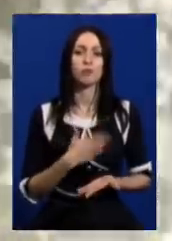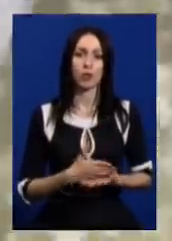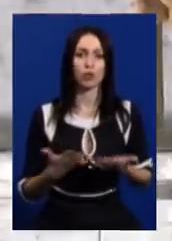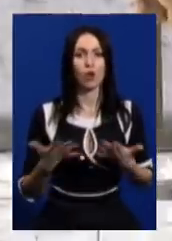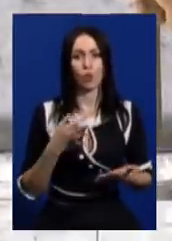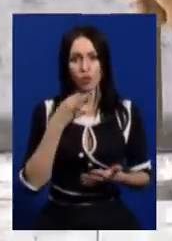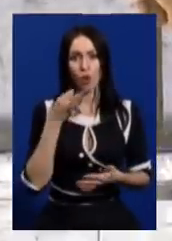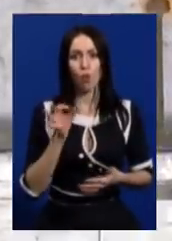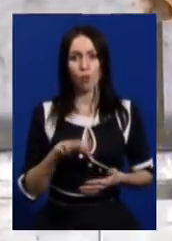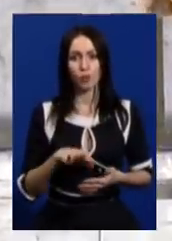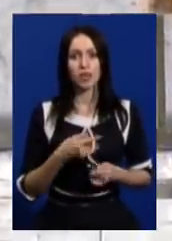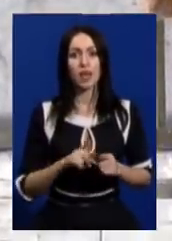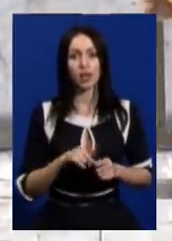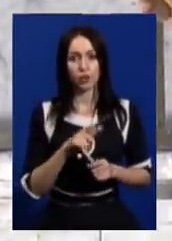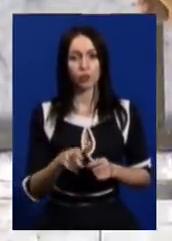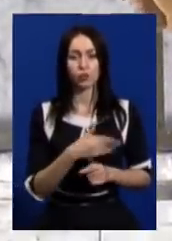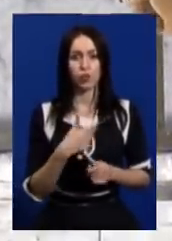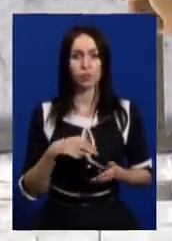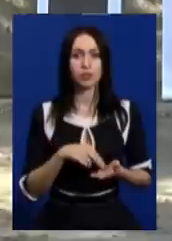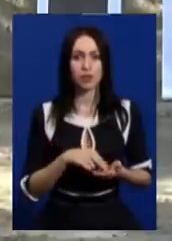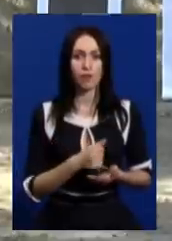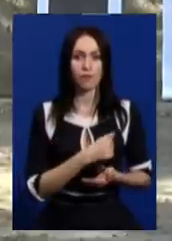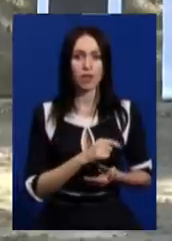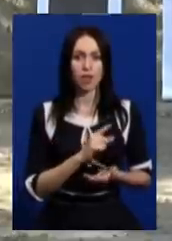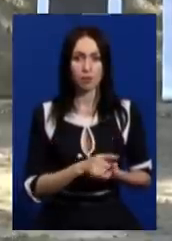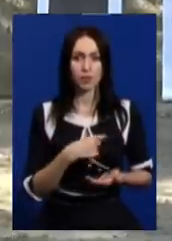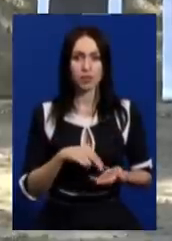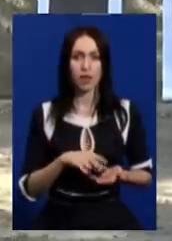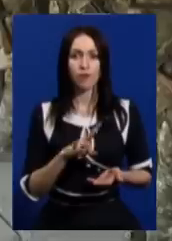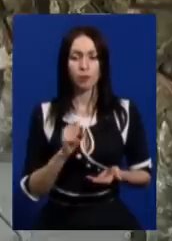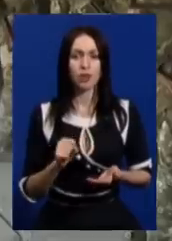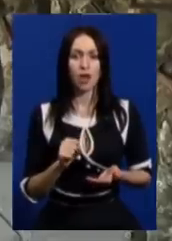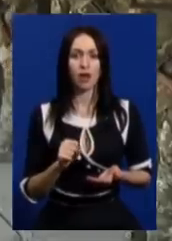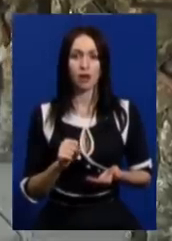опыт. Да? Таких людей мы ставим, таких военнообязанных мы ставим на